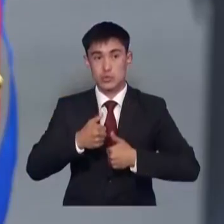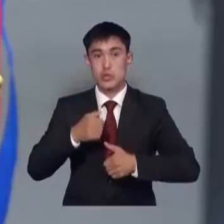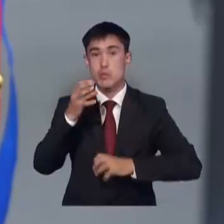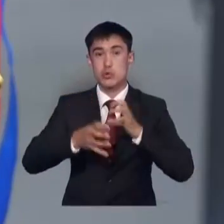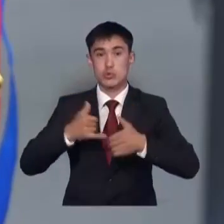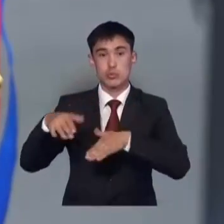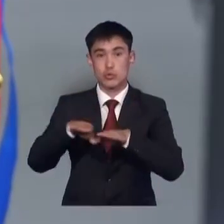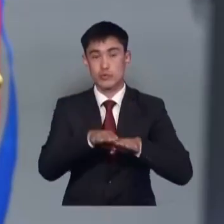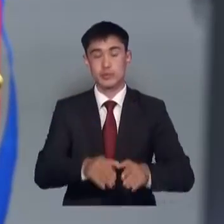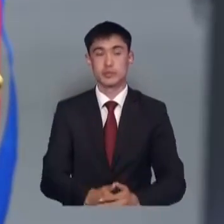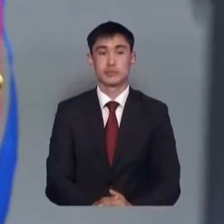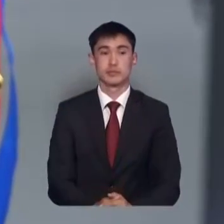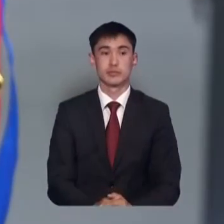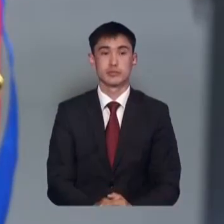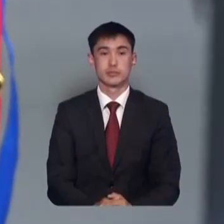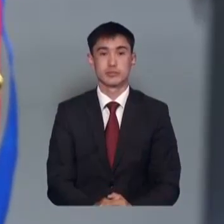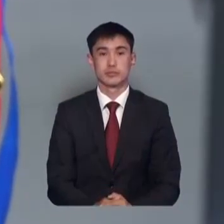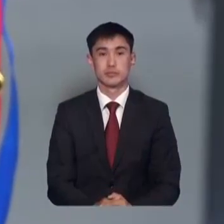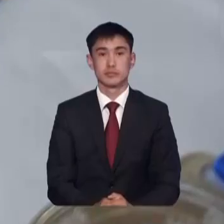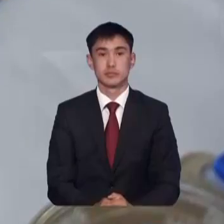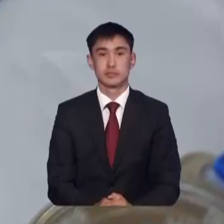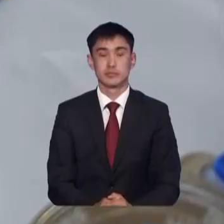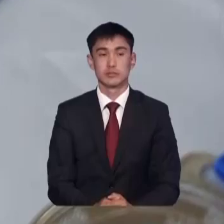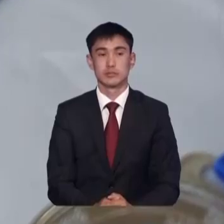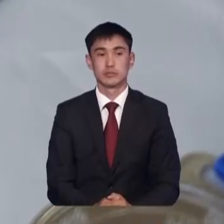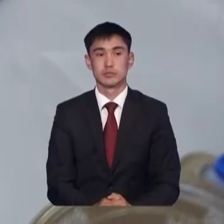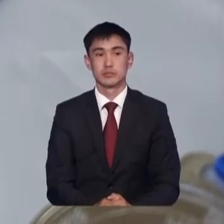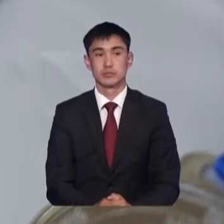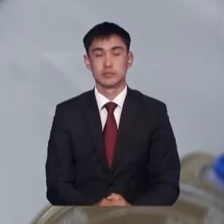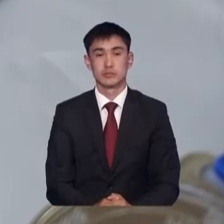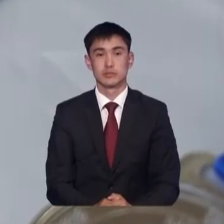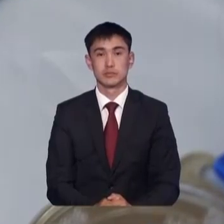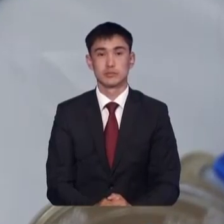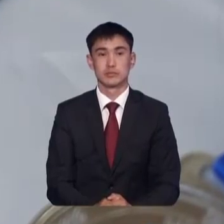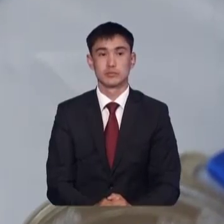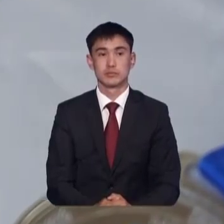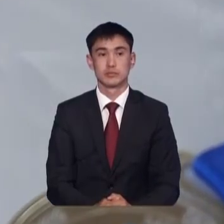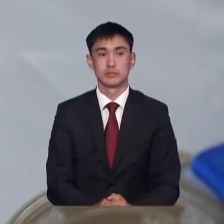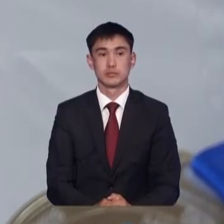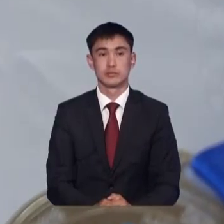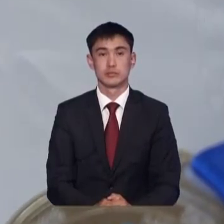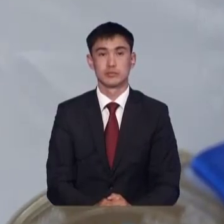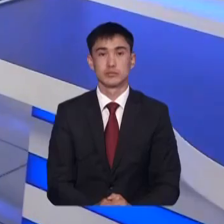международном уровне Карина закриева ярки Блан жабай Ержан дуйсен телерадиокомпания